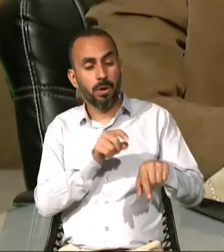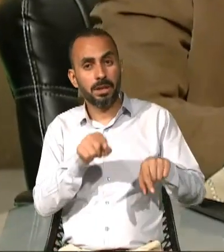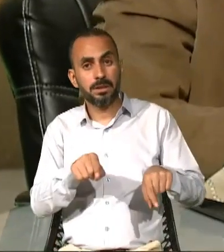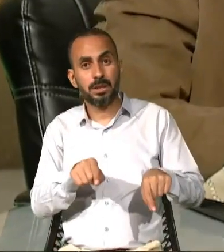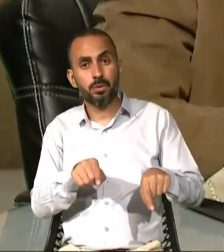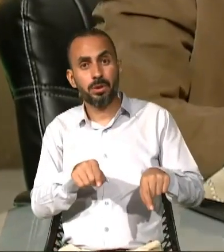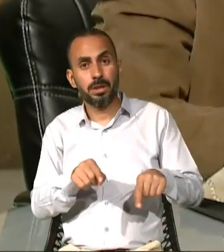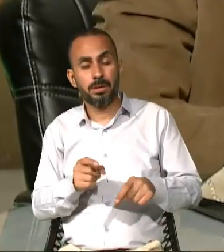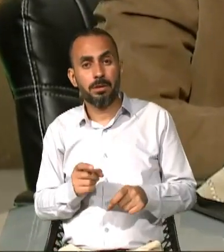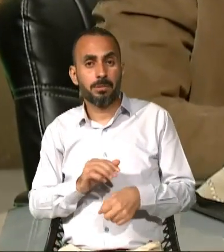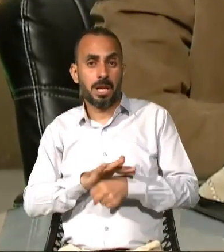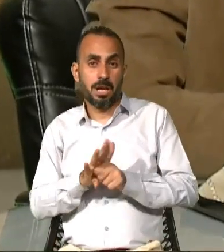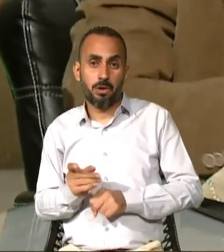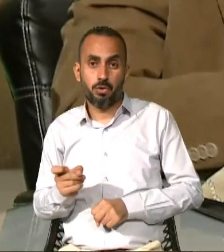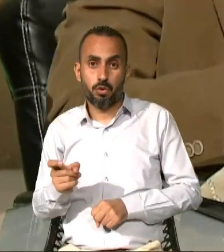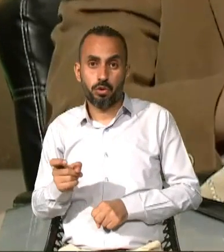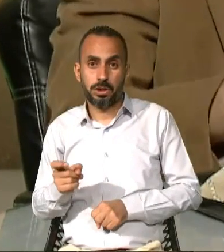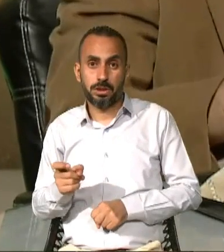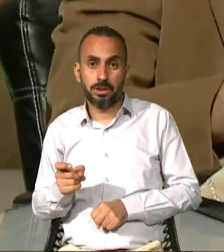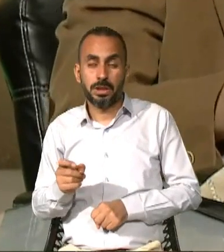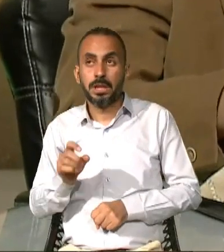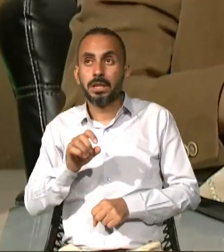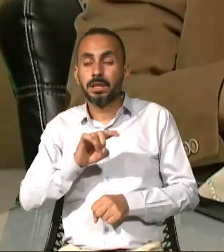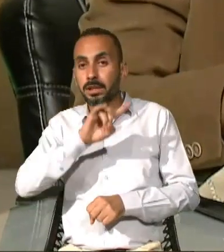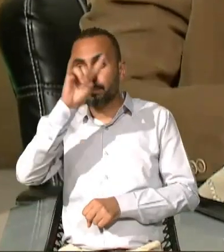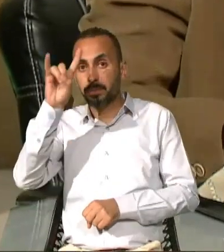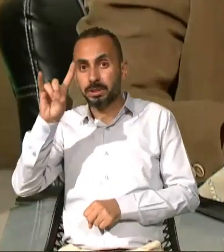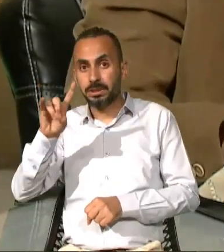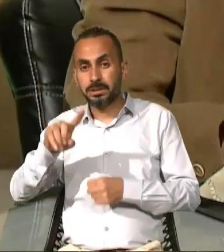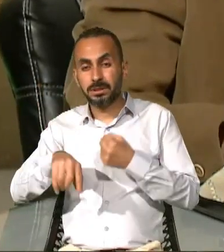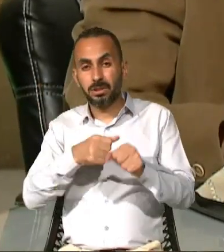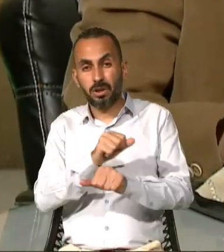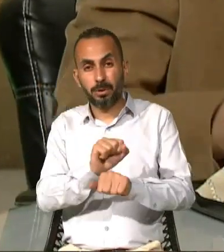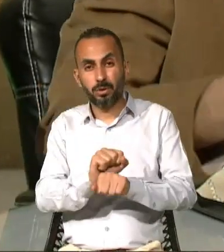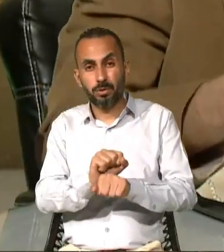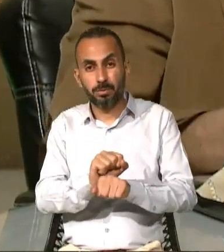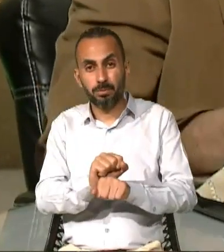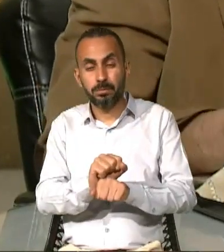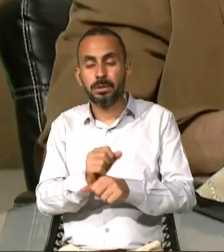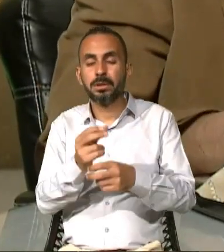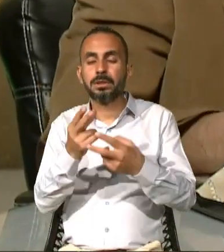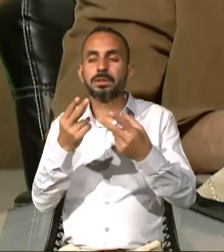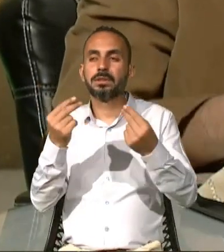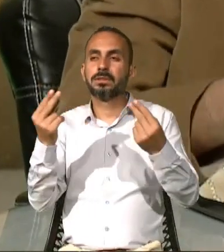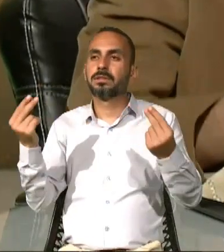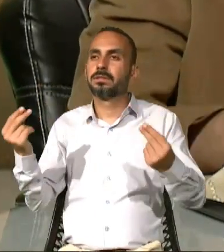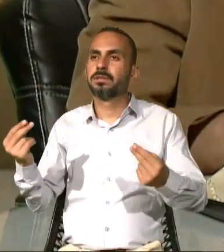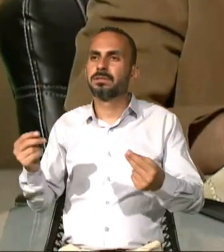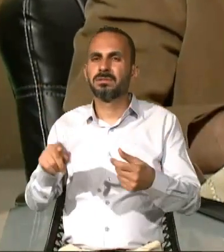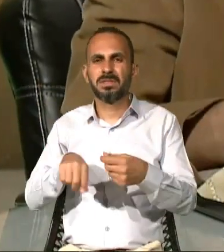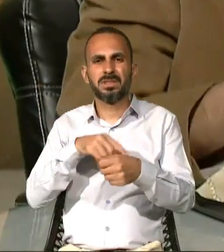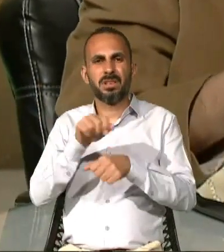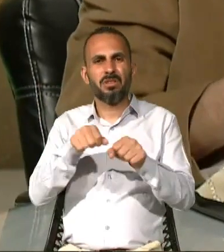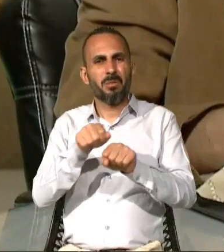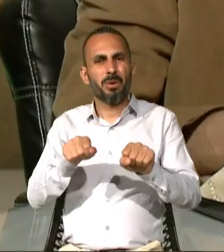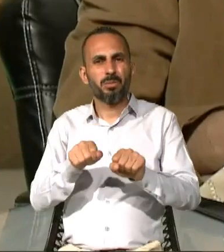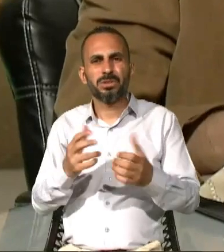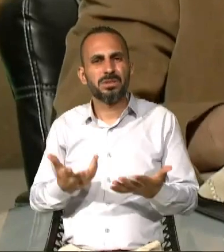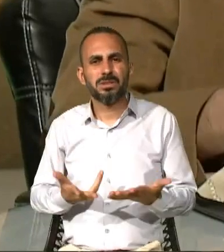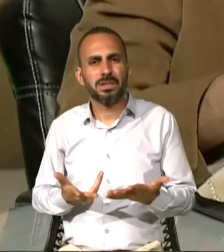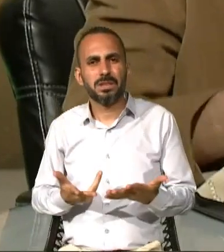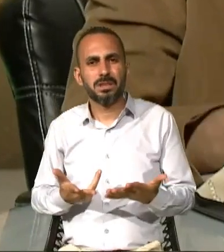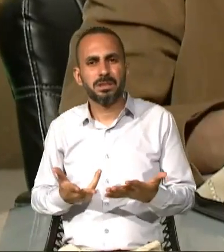كثيرين كثيرين كثيرين. يكلمك ديني بلغة ديني توضيح أسى وحزن وضيق وهو